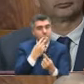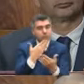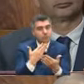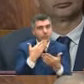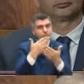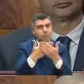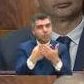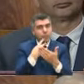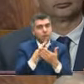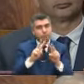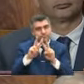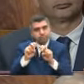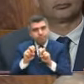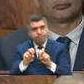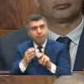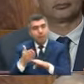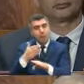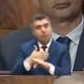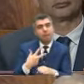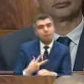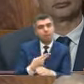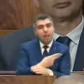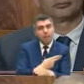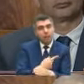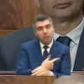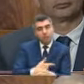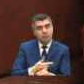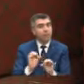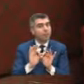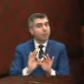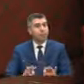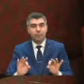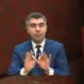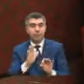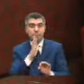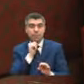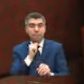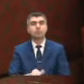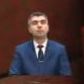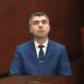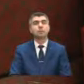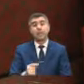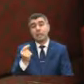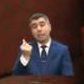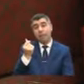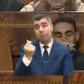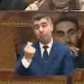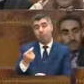المستلزمات الطبية المعقمة. ثانيا الأثمنة ديالها